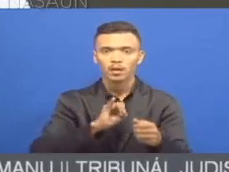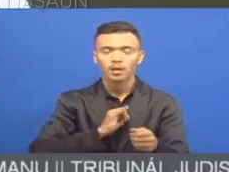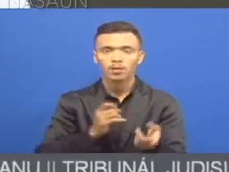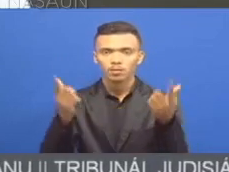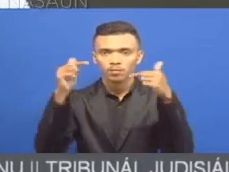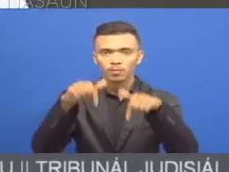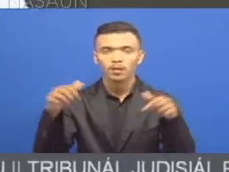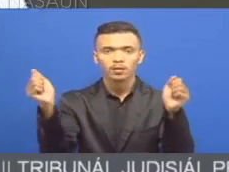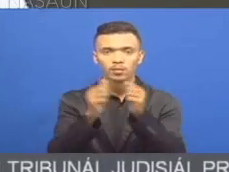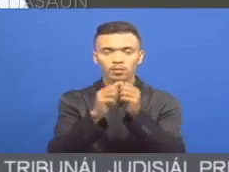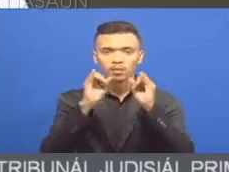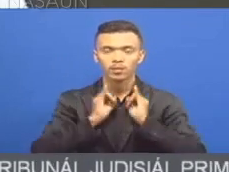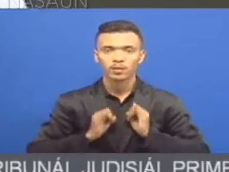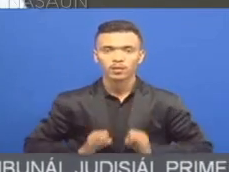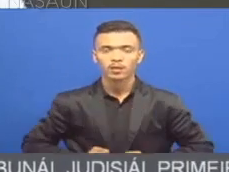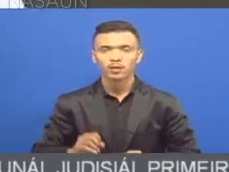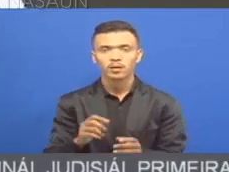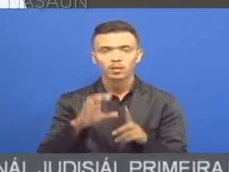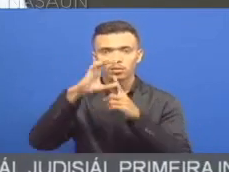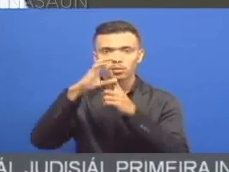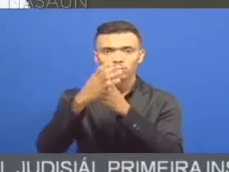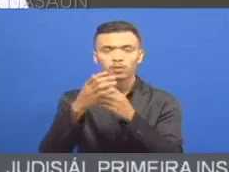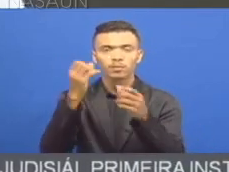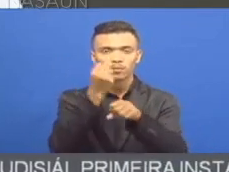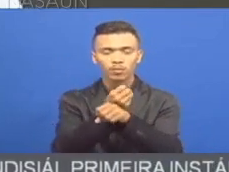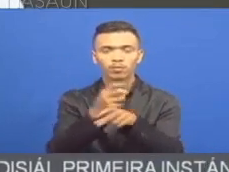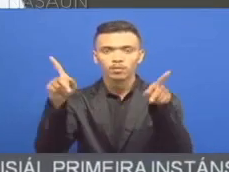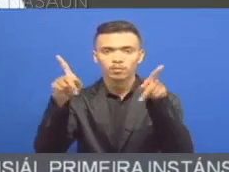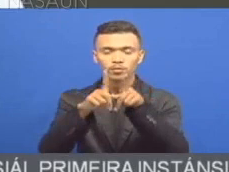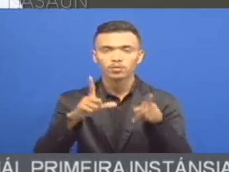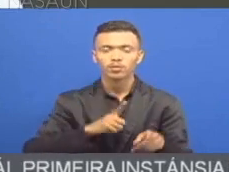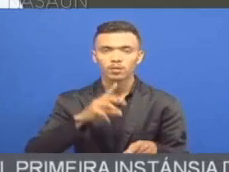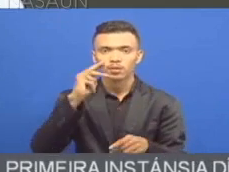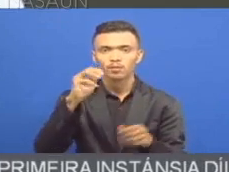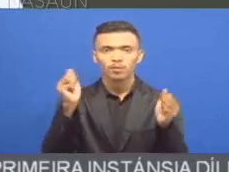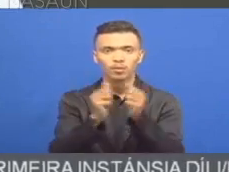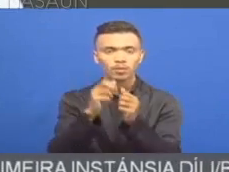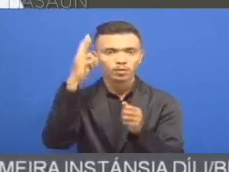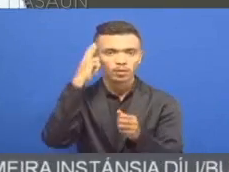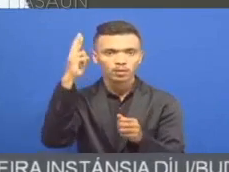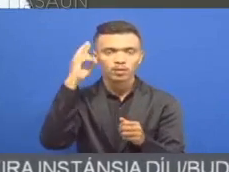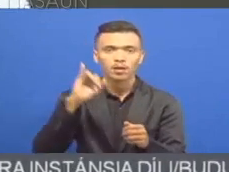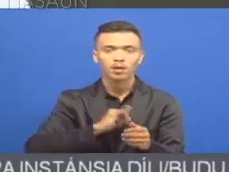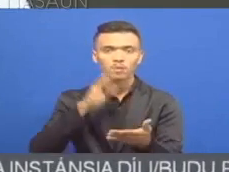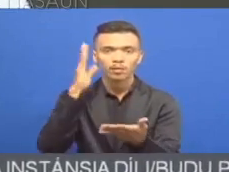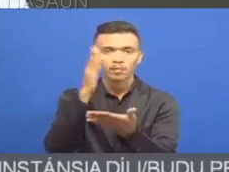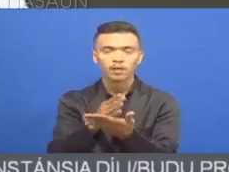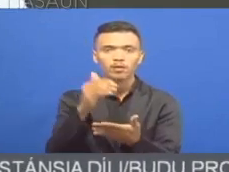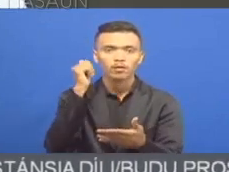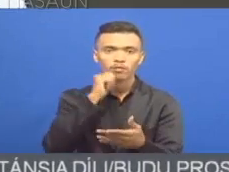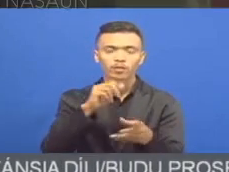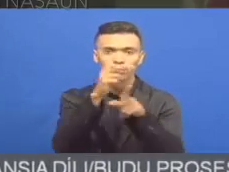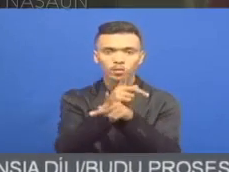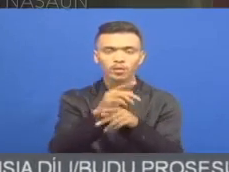ho identidade pessoal cultural ne mais forte iha posto administrativo. Ora zau inda ne, hau evita para feto tenki cuidado atusai